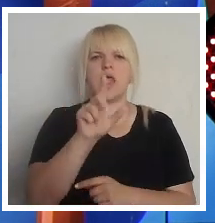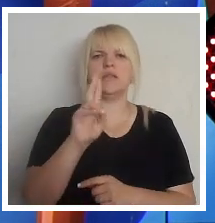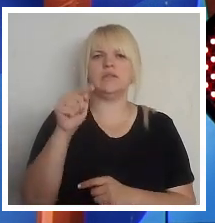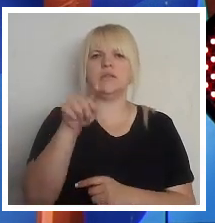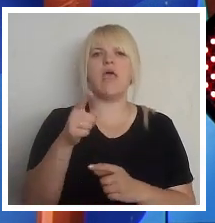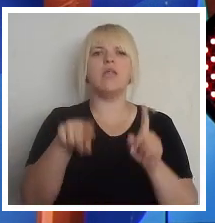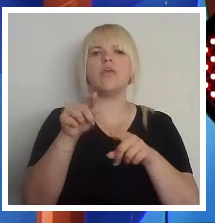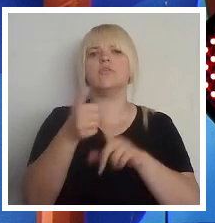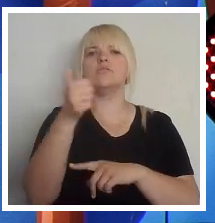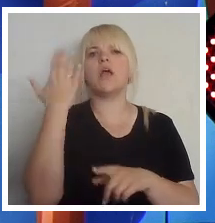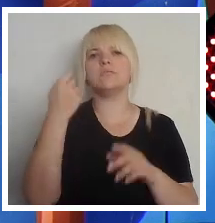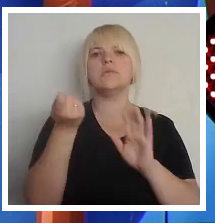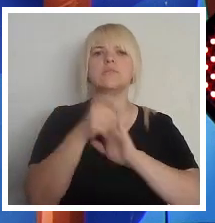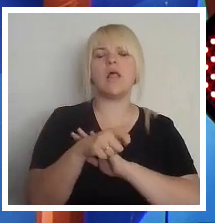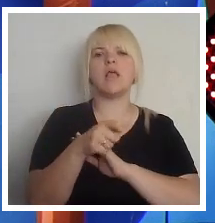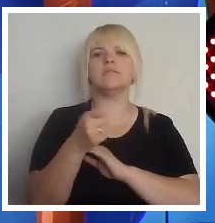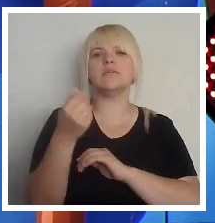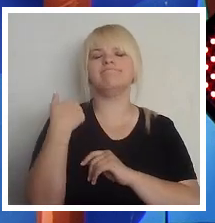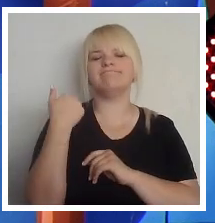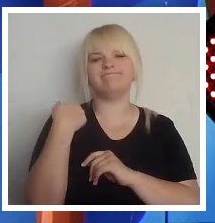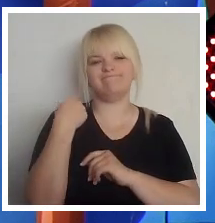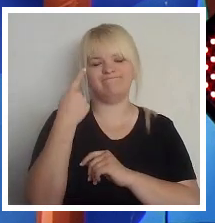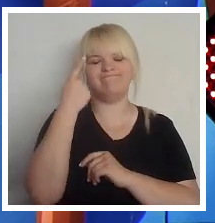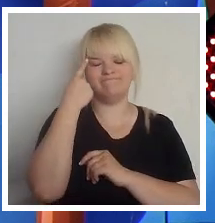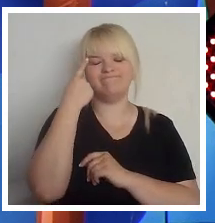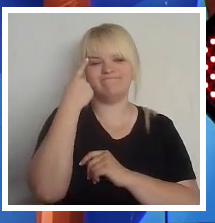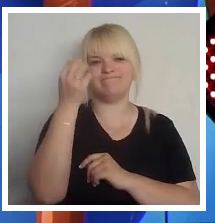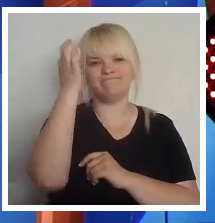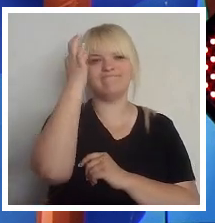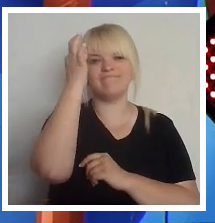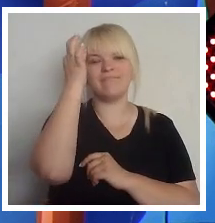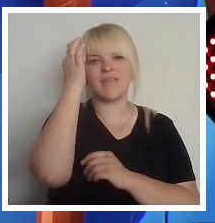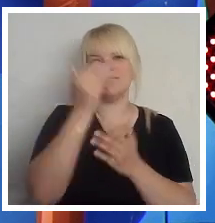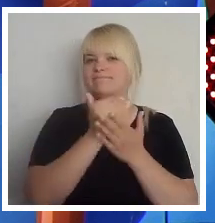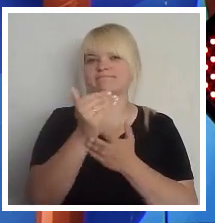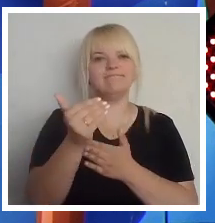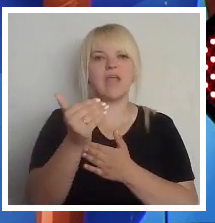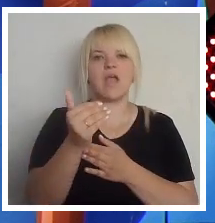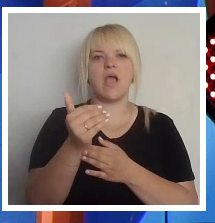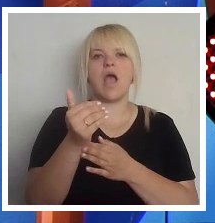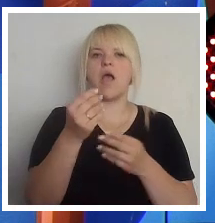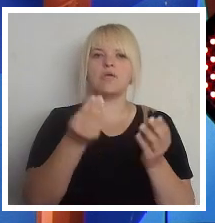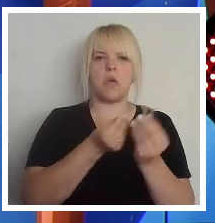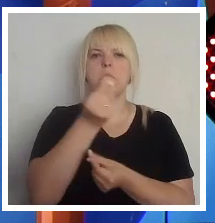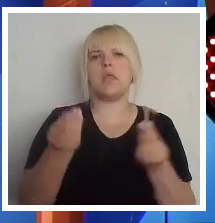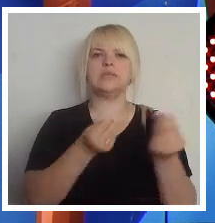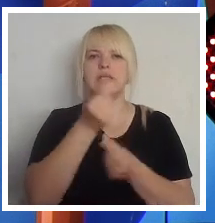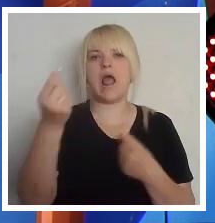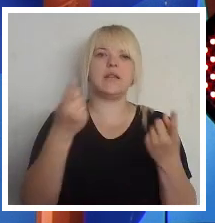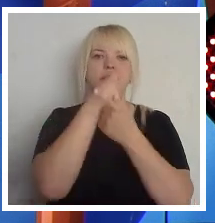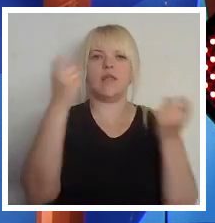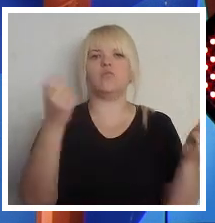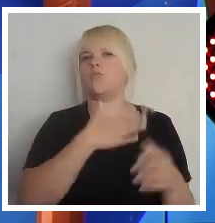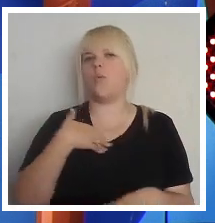pāris gadiem. Viņš nekur nav pazudis, viņš ir dzīvs. Komerciāla mediji ir ārkārtīgi vājā